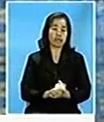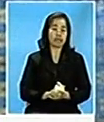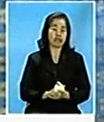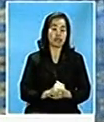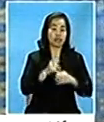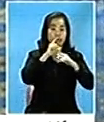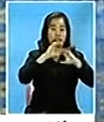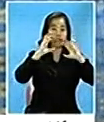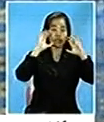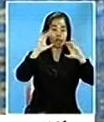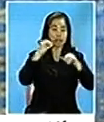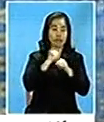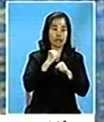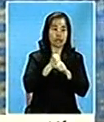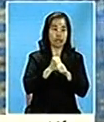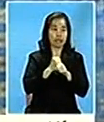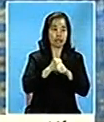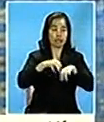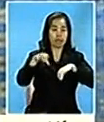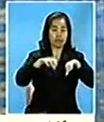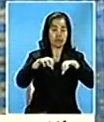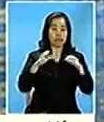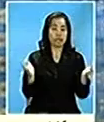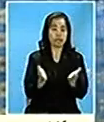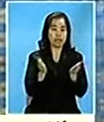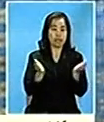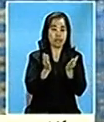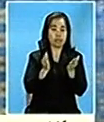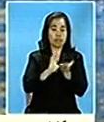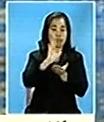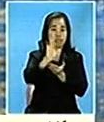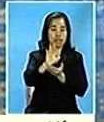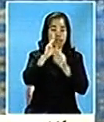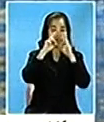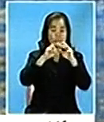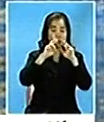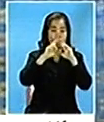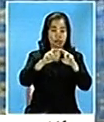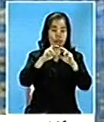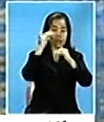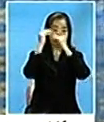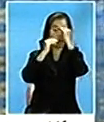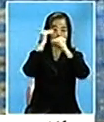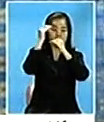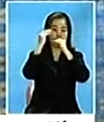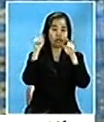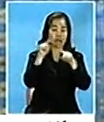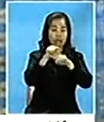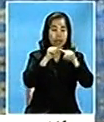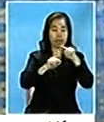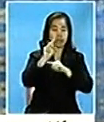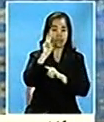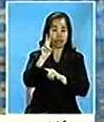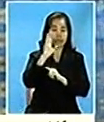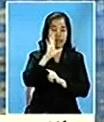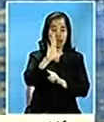รัฐบาลจะสนับสนุนส่งเสริมงบประมาณวิจัยและพัฒนาเท่ากับ 2% ของ